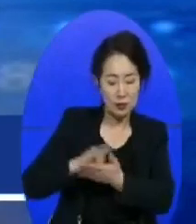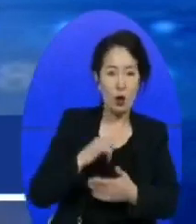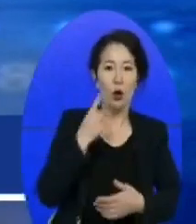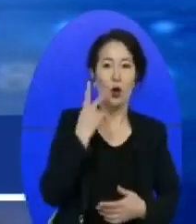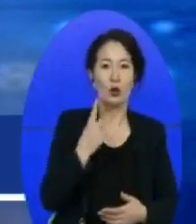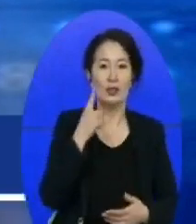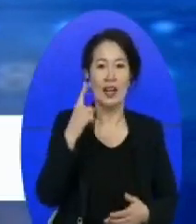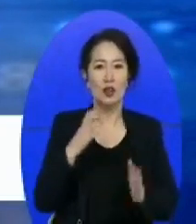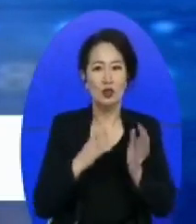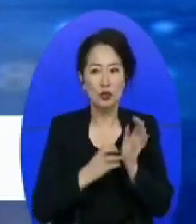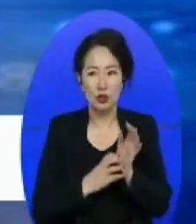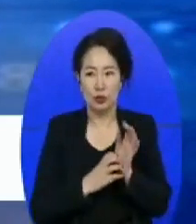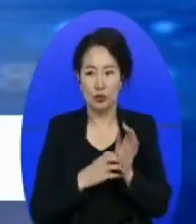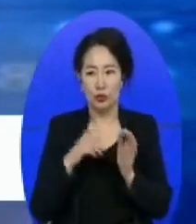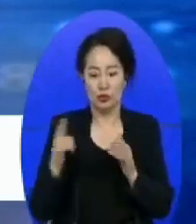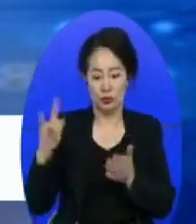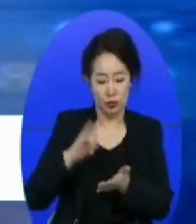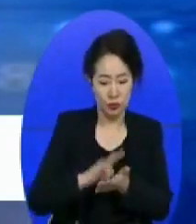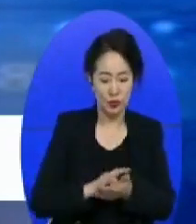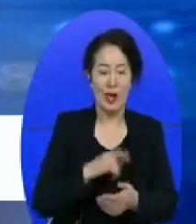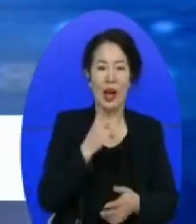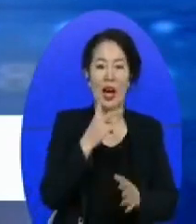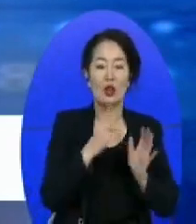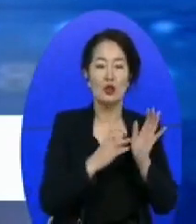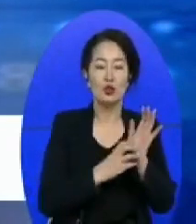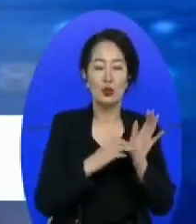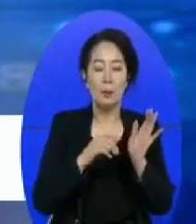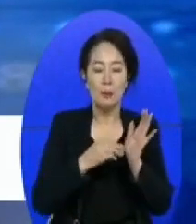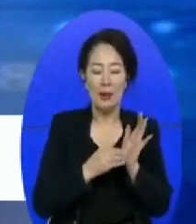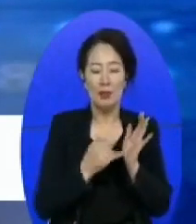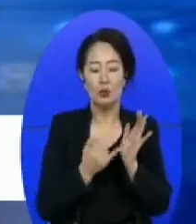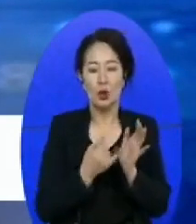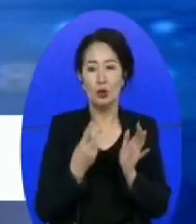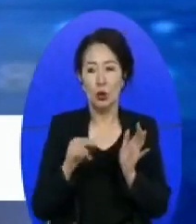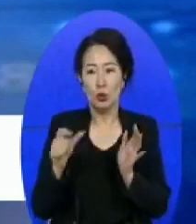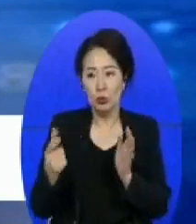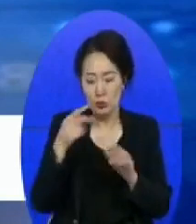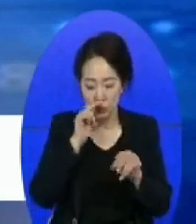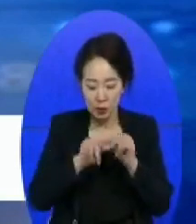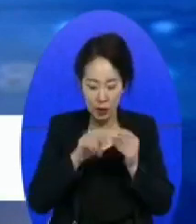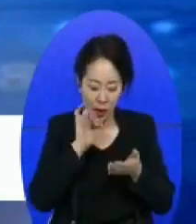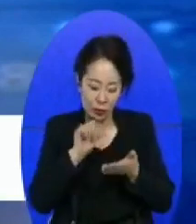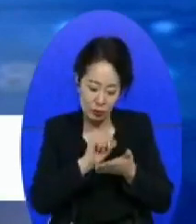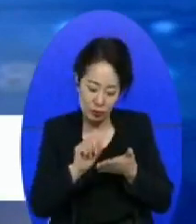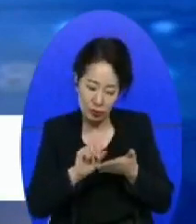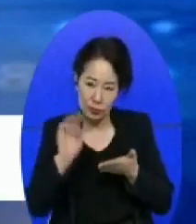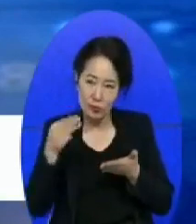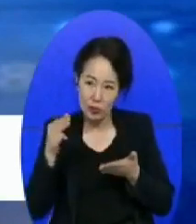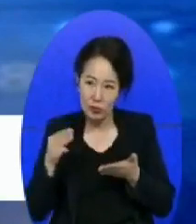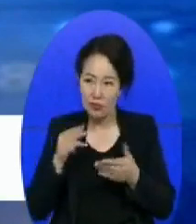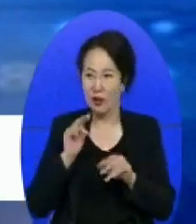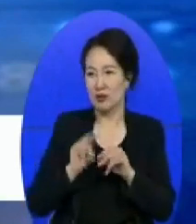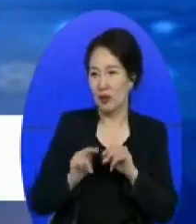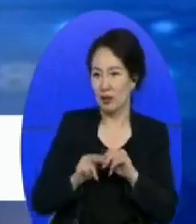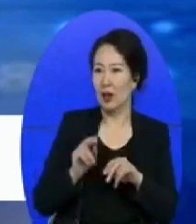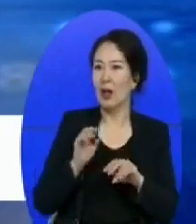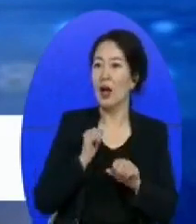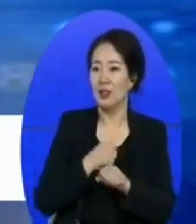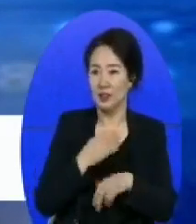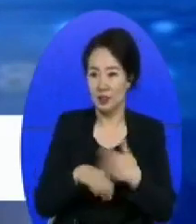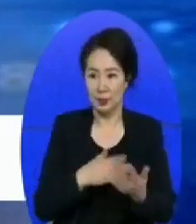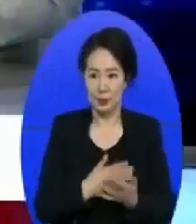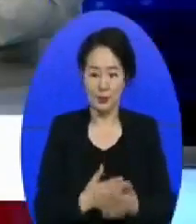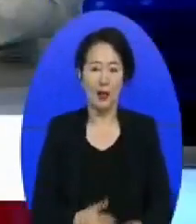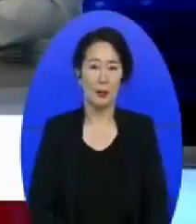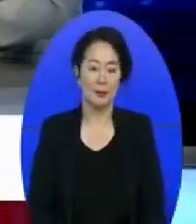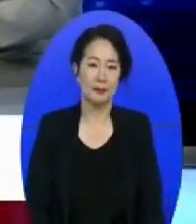19,602 зорчигчоос эрүүл мэндийн тодорхойлт мэдүүлгийн хуудасаар тодорхойлт авч тандалт судалгаа хийн ажиллаж байгаа юм